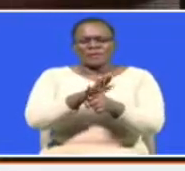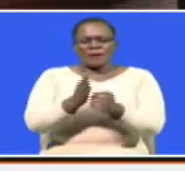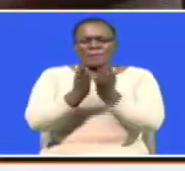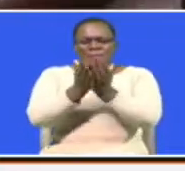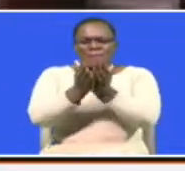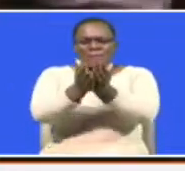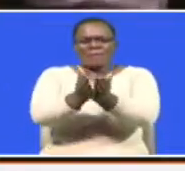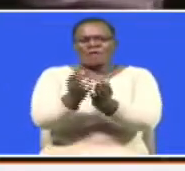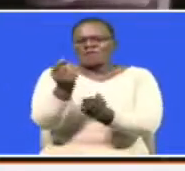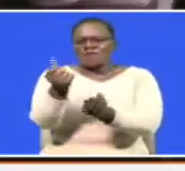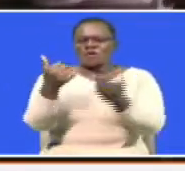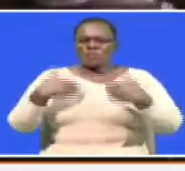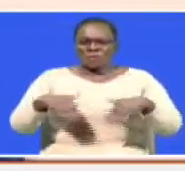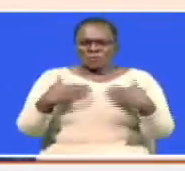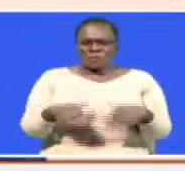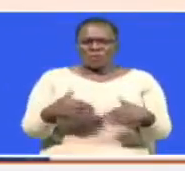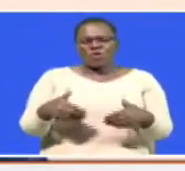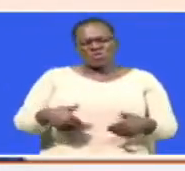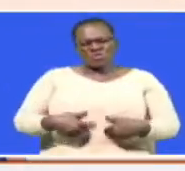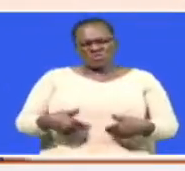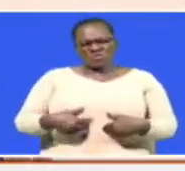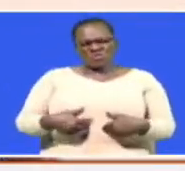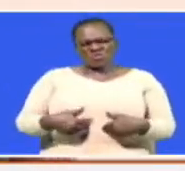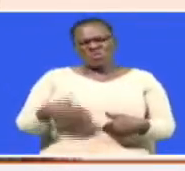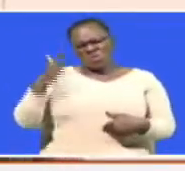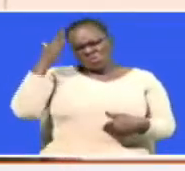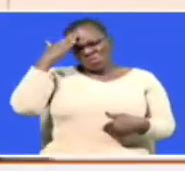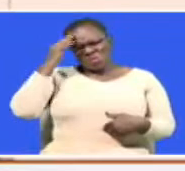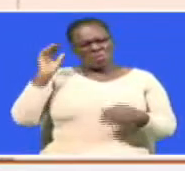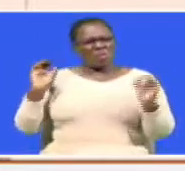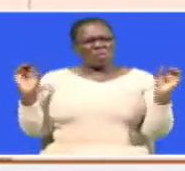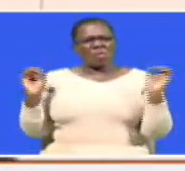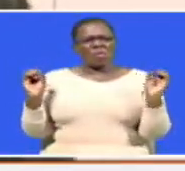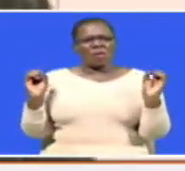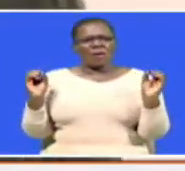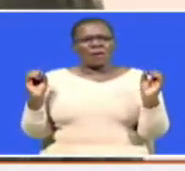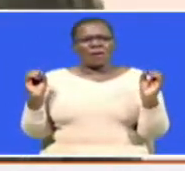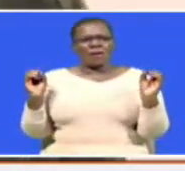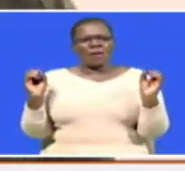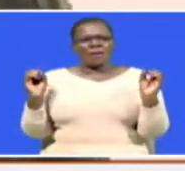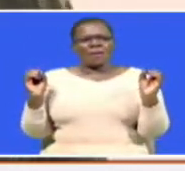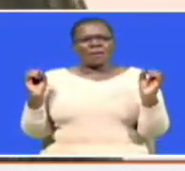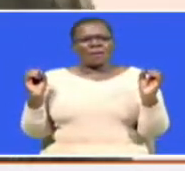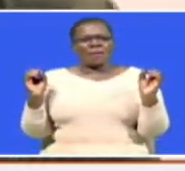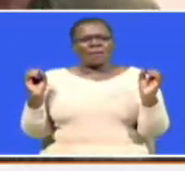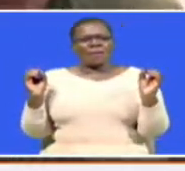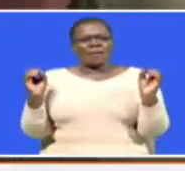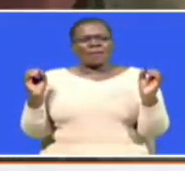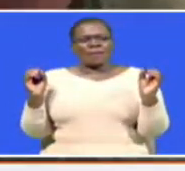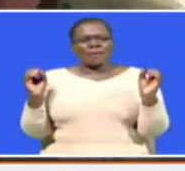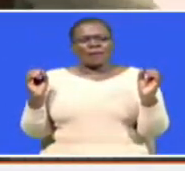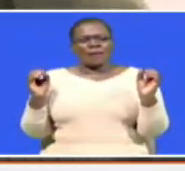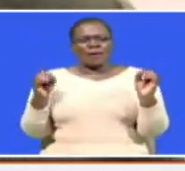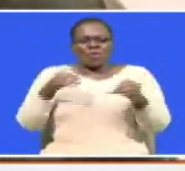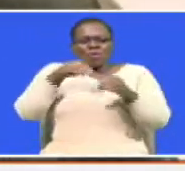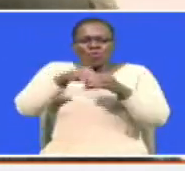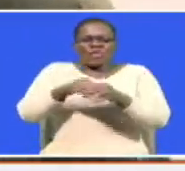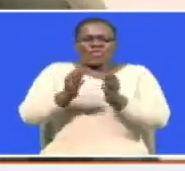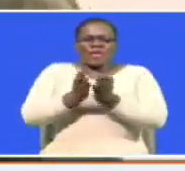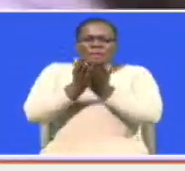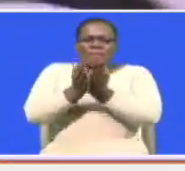seafarers. Very few people, especially the youth, hardly know about them. Katika ile meli